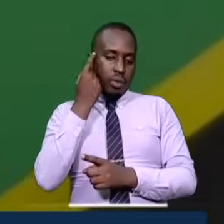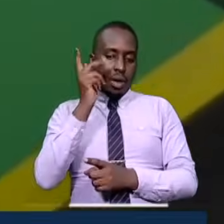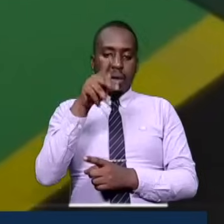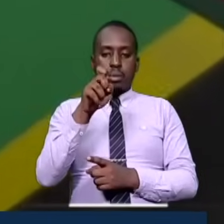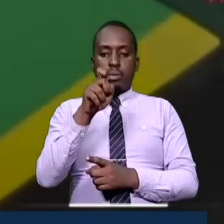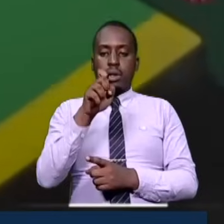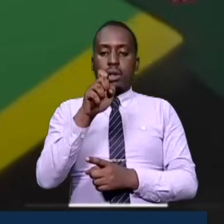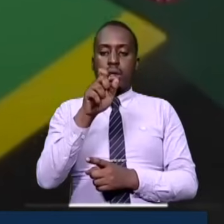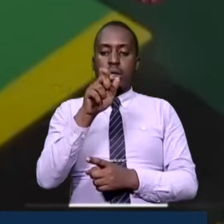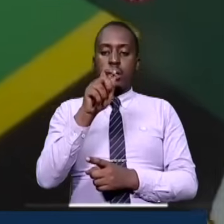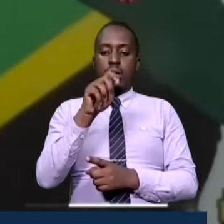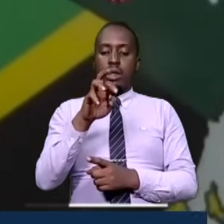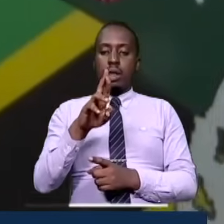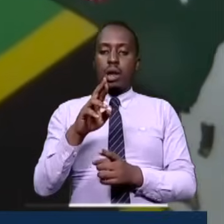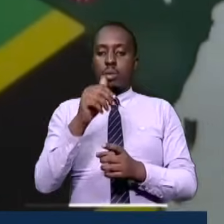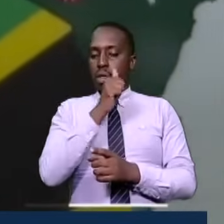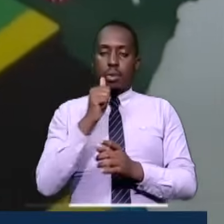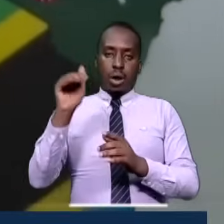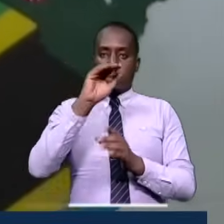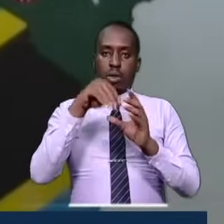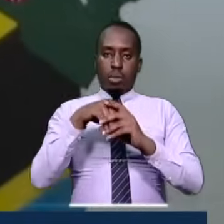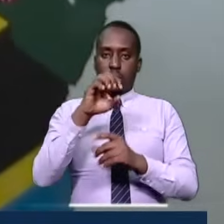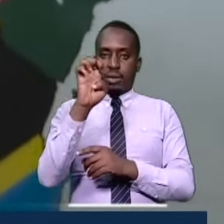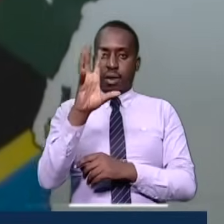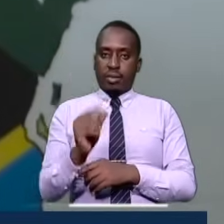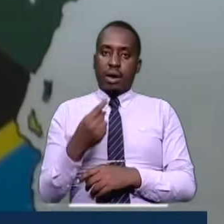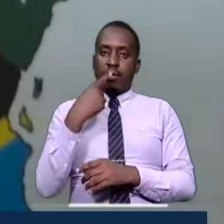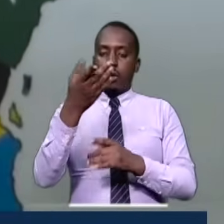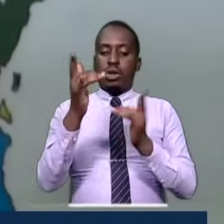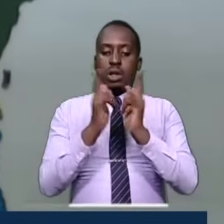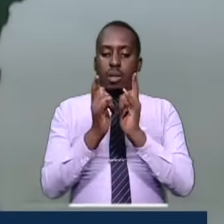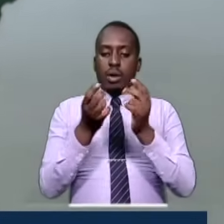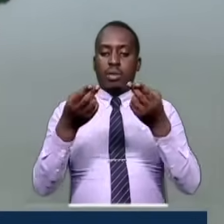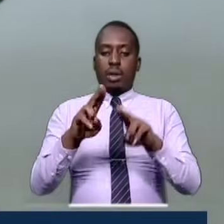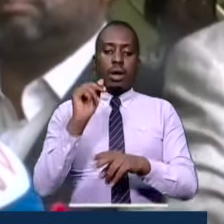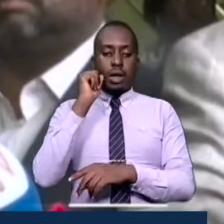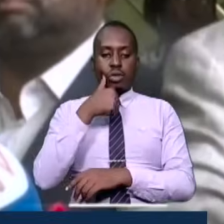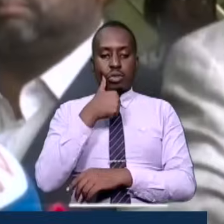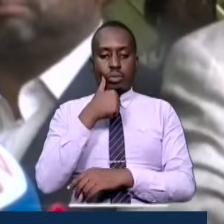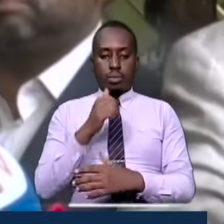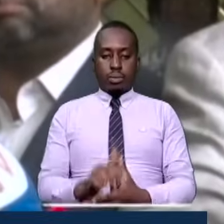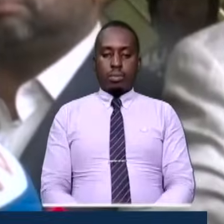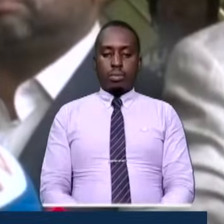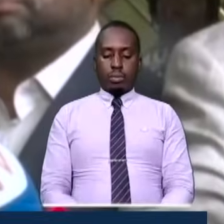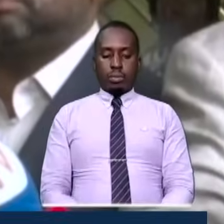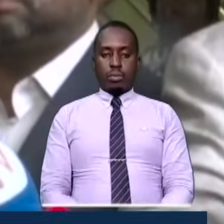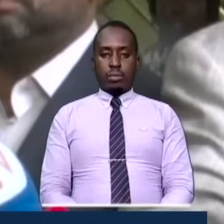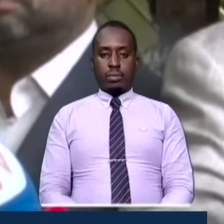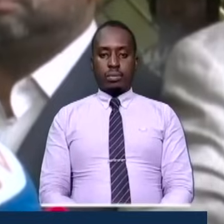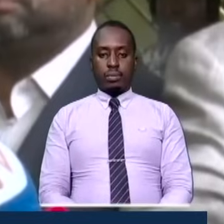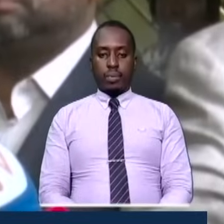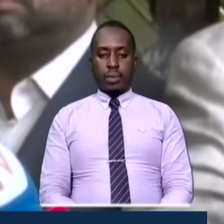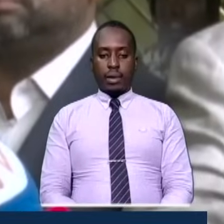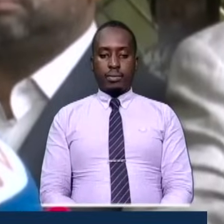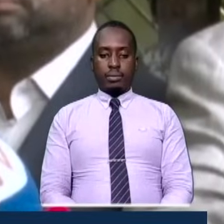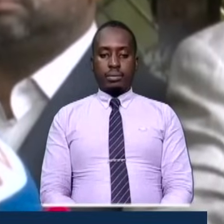umunyabanga mukuru w'umuryango wa Afrika y'Iburasirazuba avuga kuri iyi nama izaba ku munsi w'ejo because we must have a